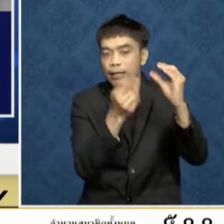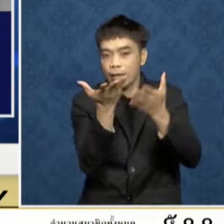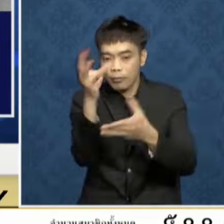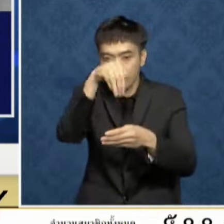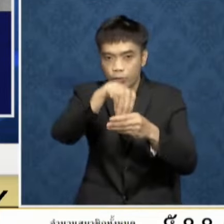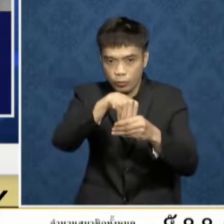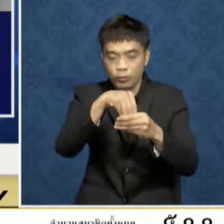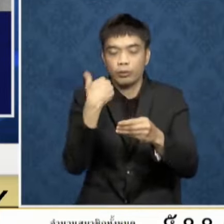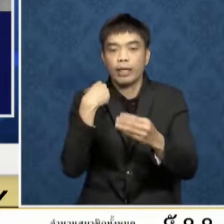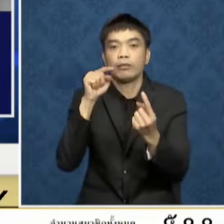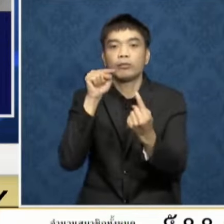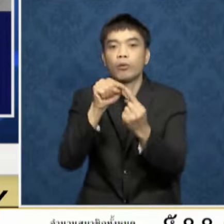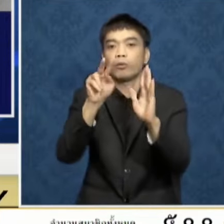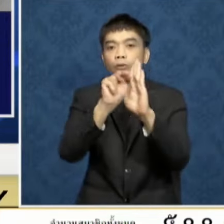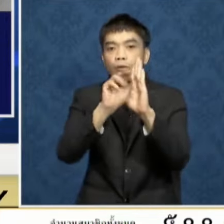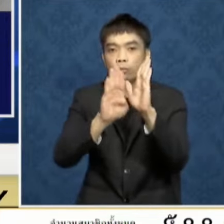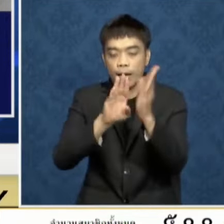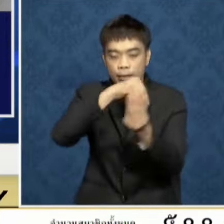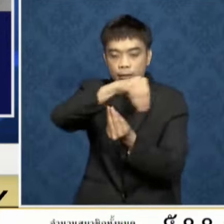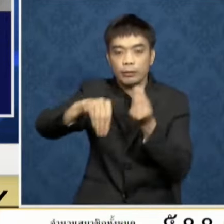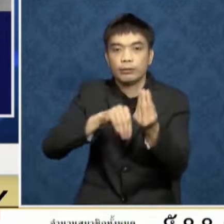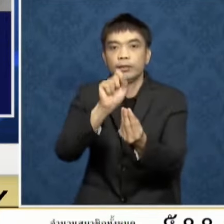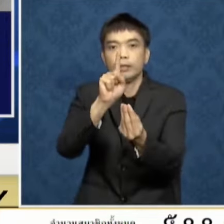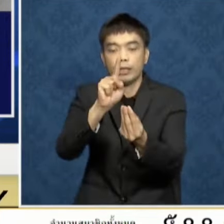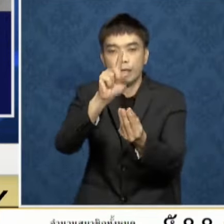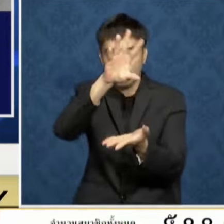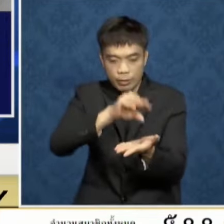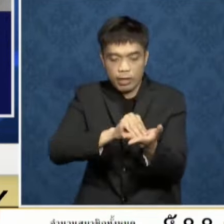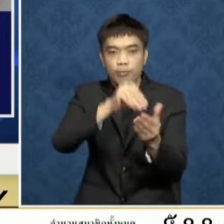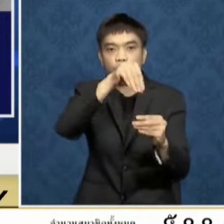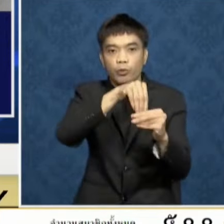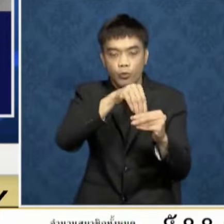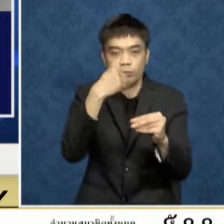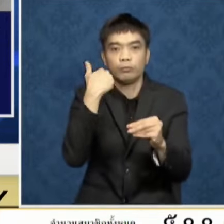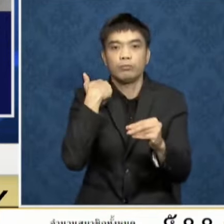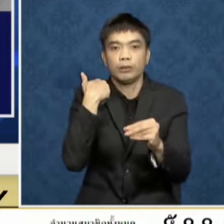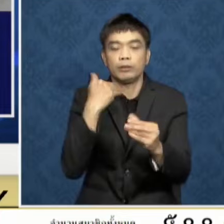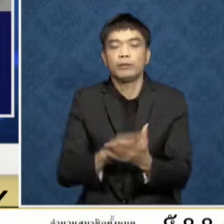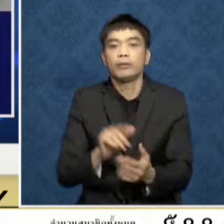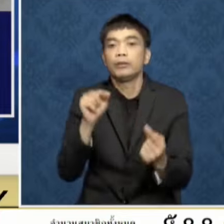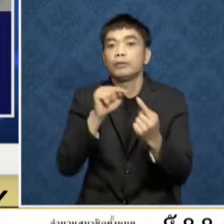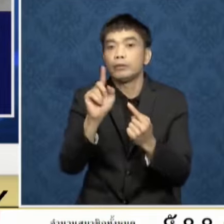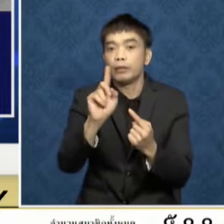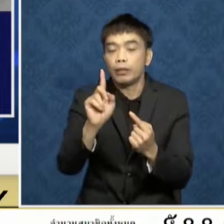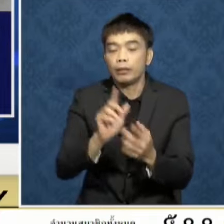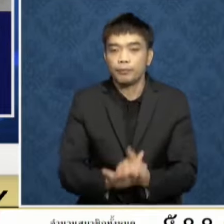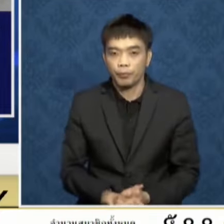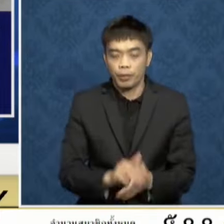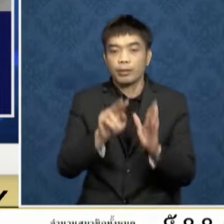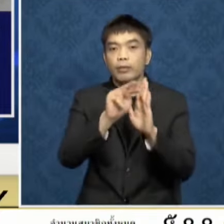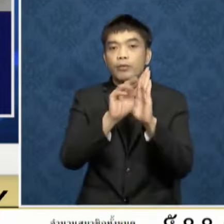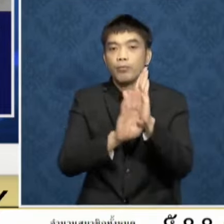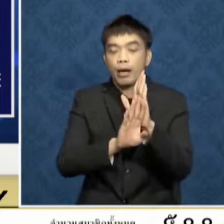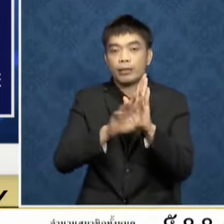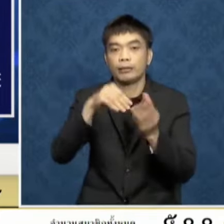นโยบายเศรษฐกิจที่เป็นนโยบายเรือธงของรัฐบาลอย่างเช่นนโยบายซอ Powerและนโยบายระเบียงเศรษฐกิจ